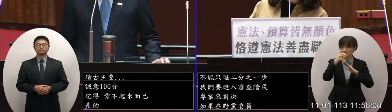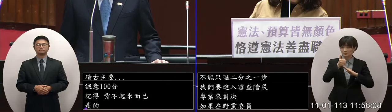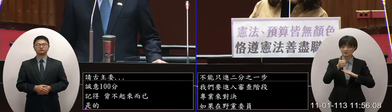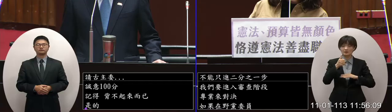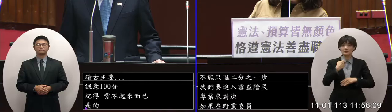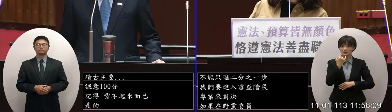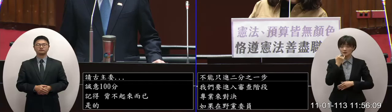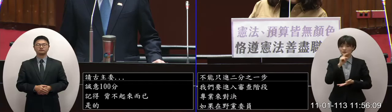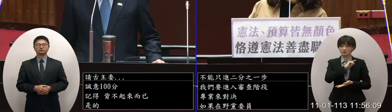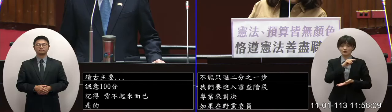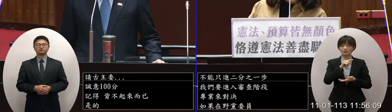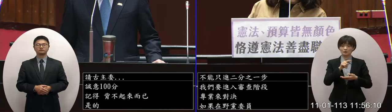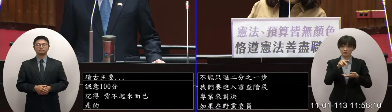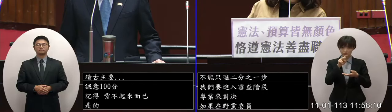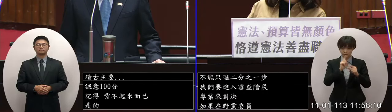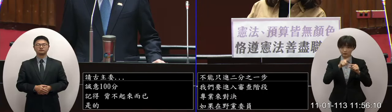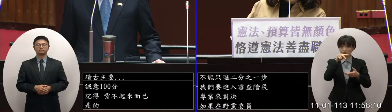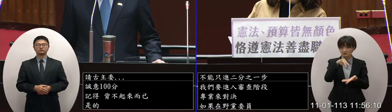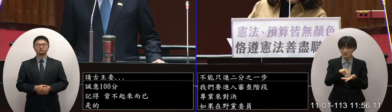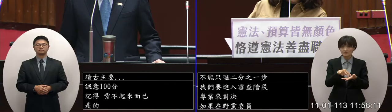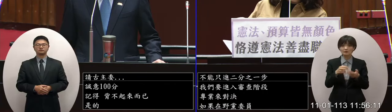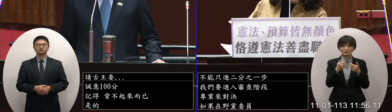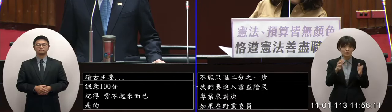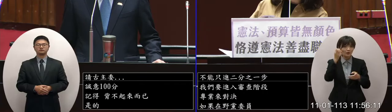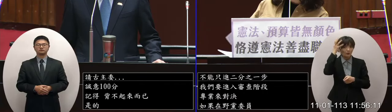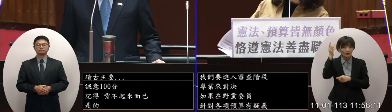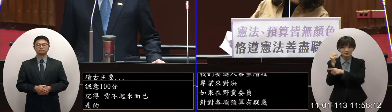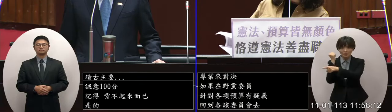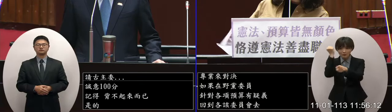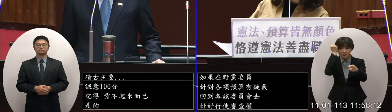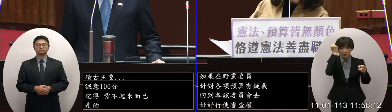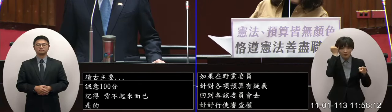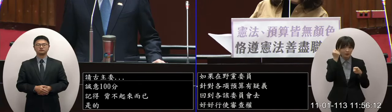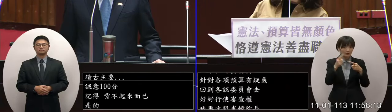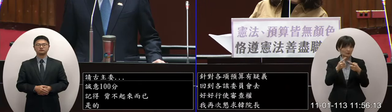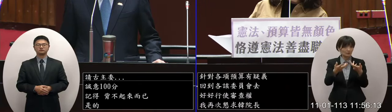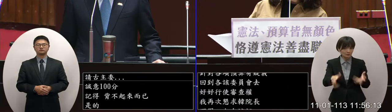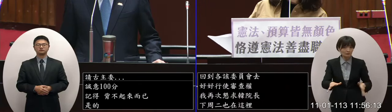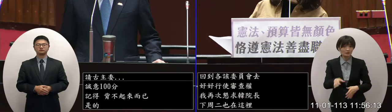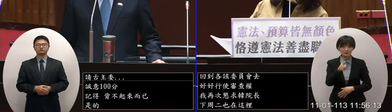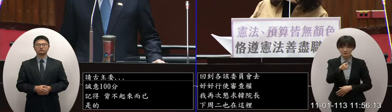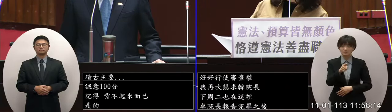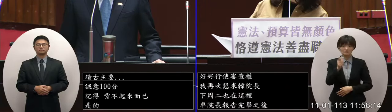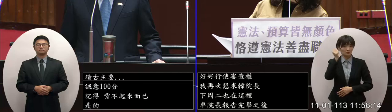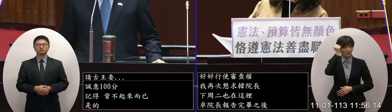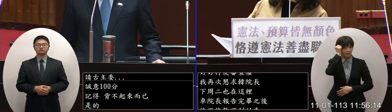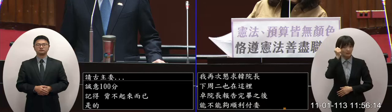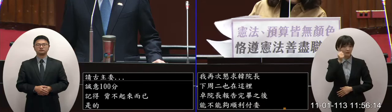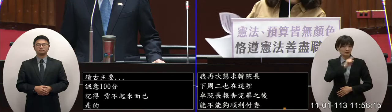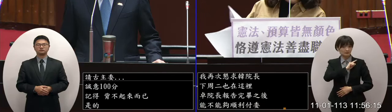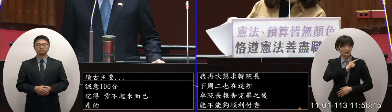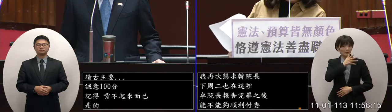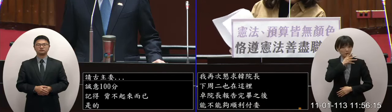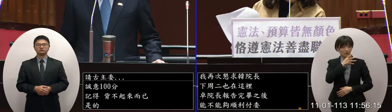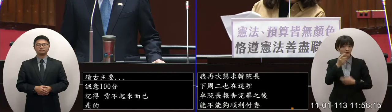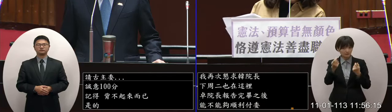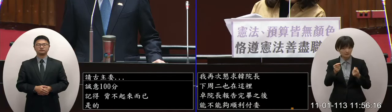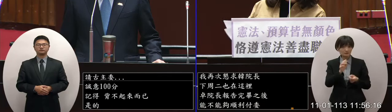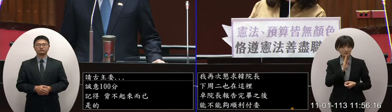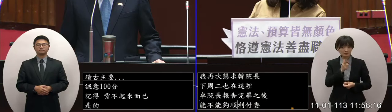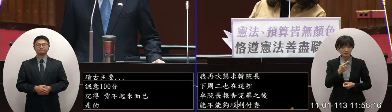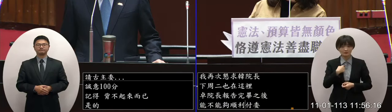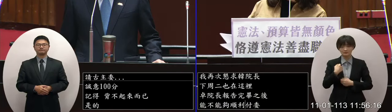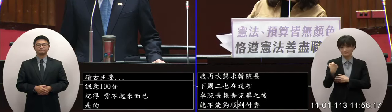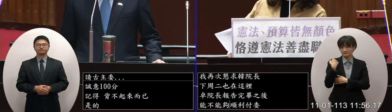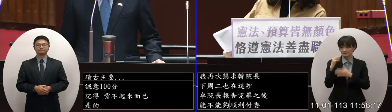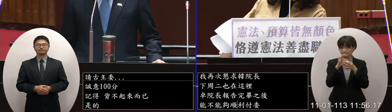中立，莫忘世间苦人多，这是您的名言。我想我们持续努力